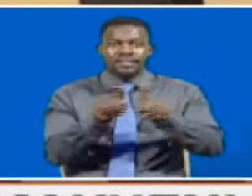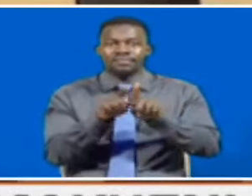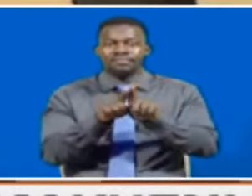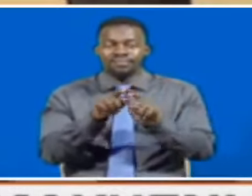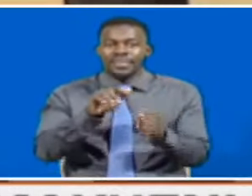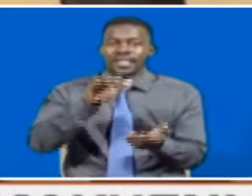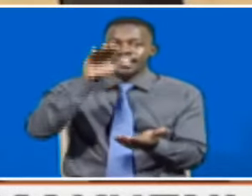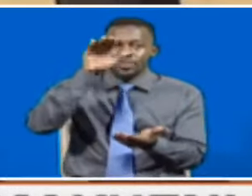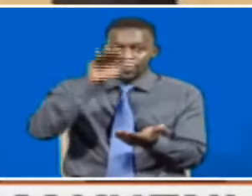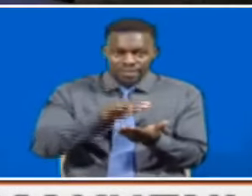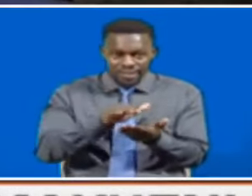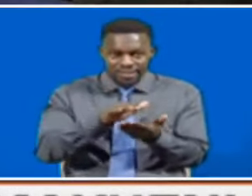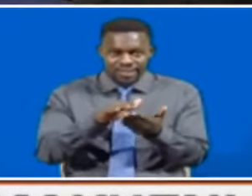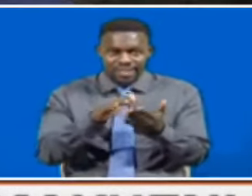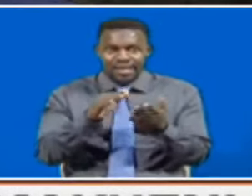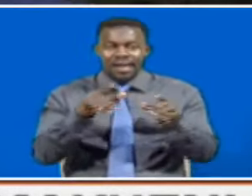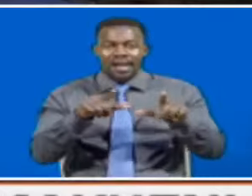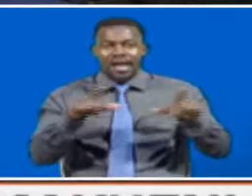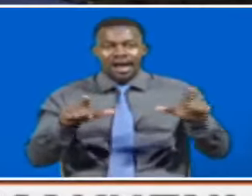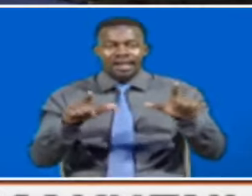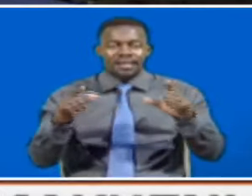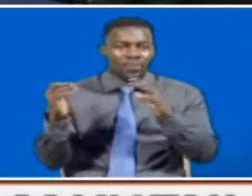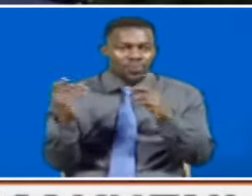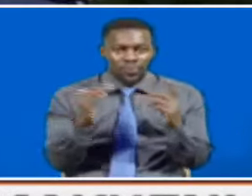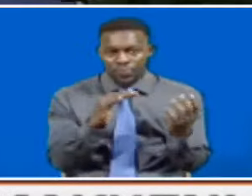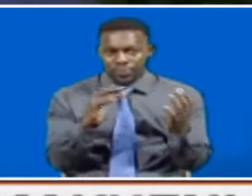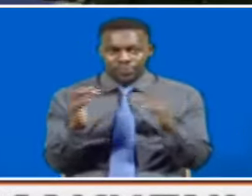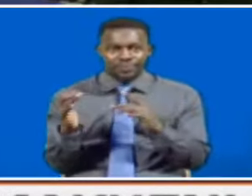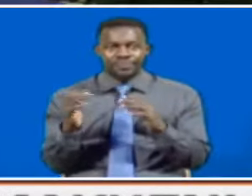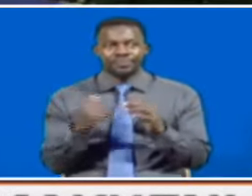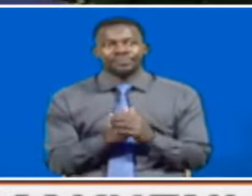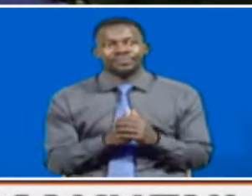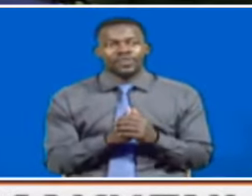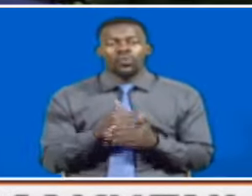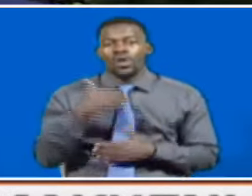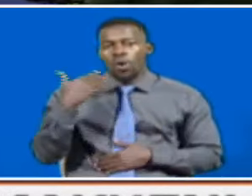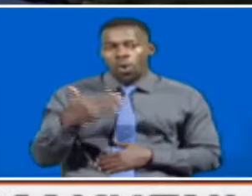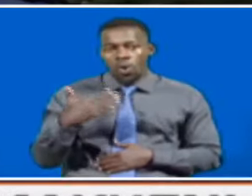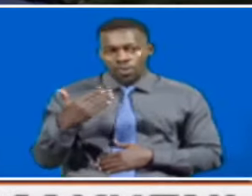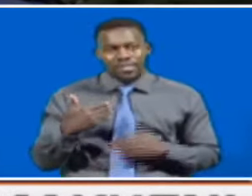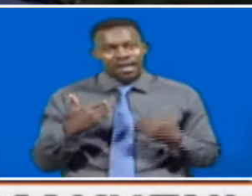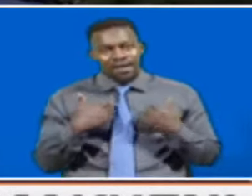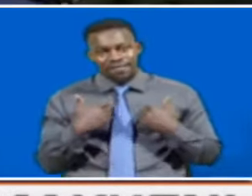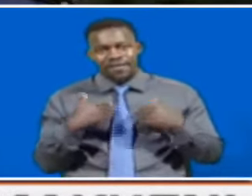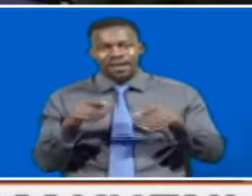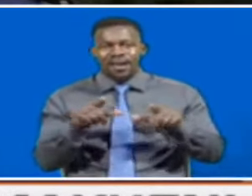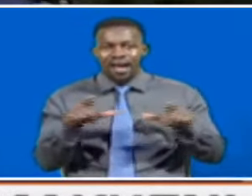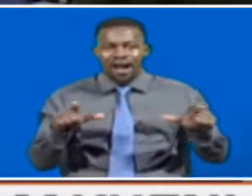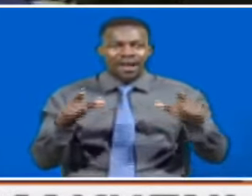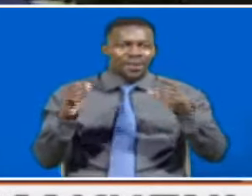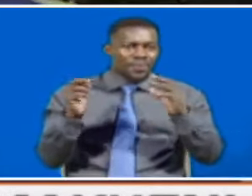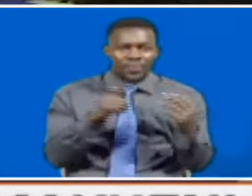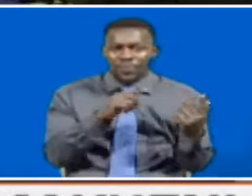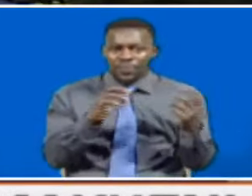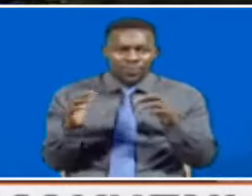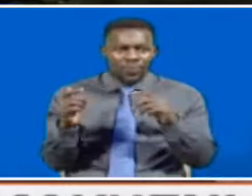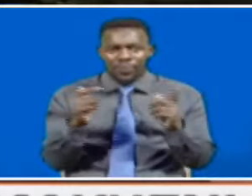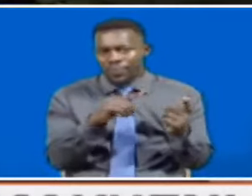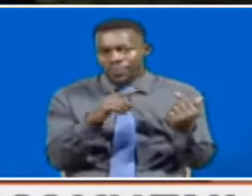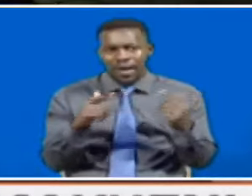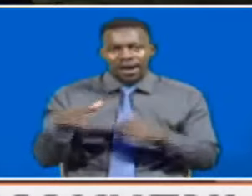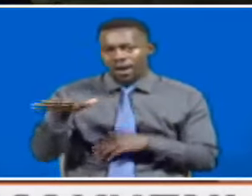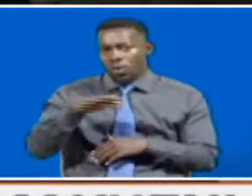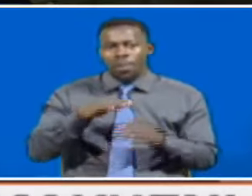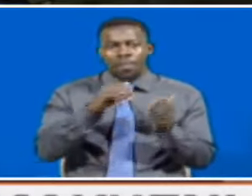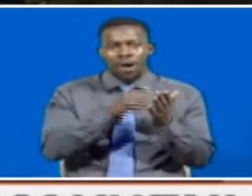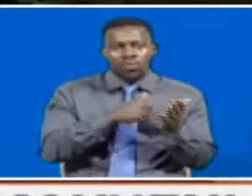ardhi ya kila uchao. Tumefanya hivyo kwa sababu kumekuwa na utata. Utata umezidi katika eneo mbalimbali za kaunti ya